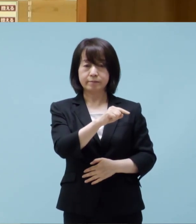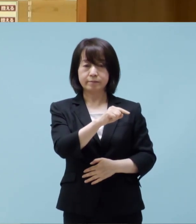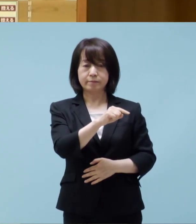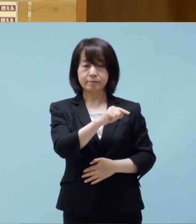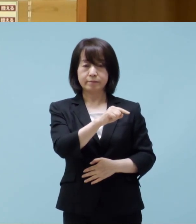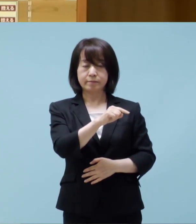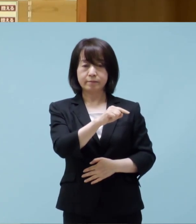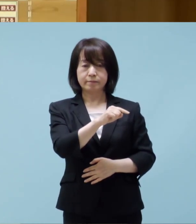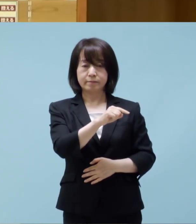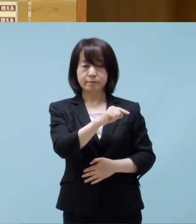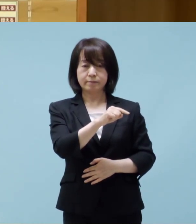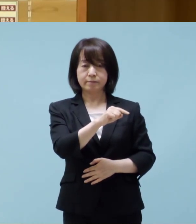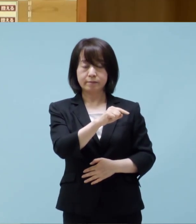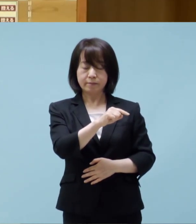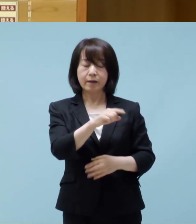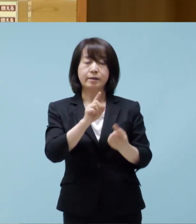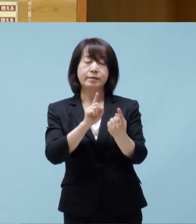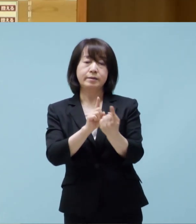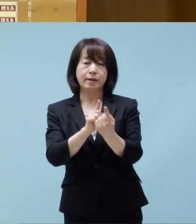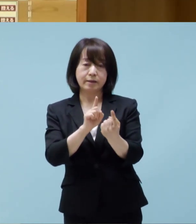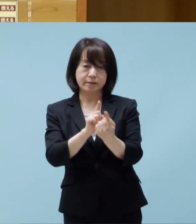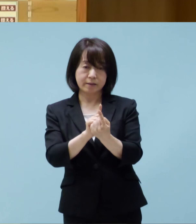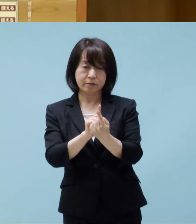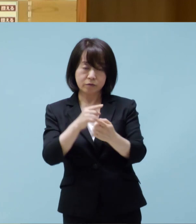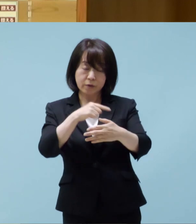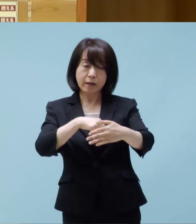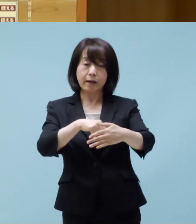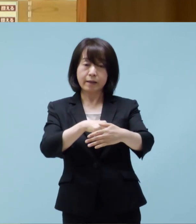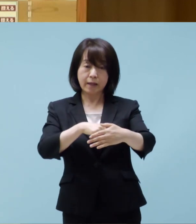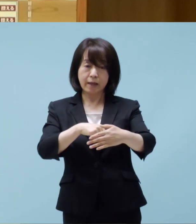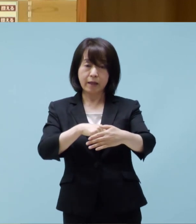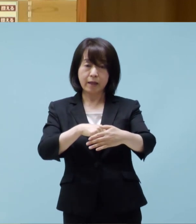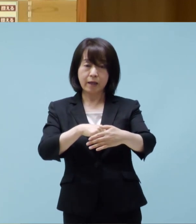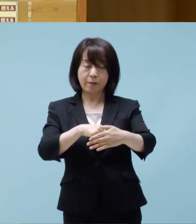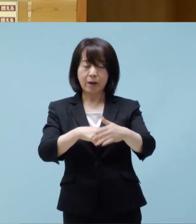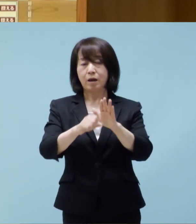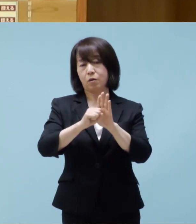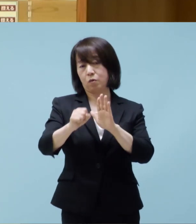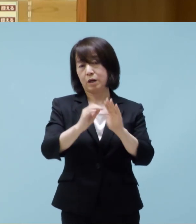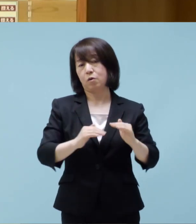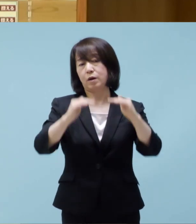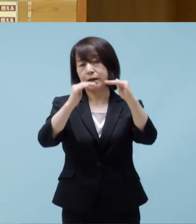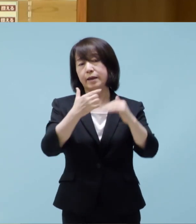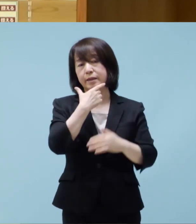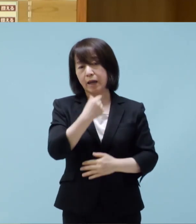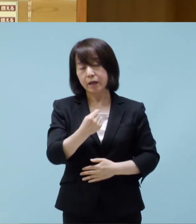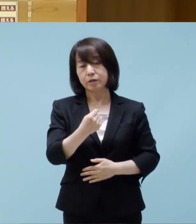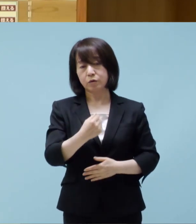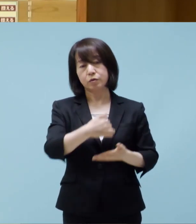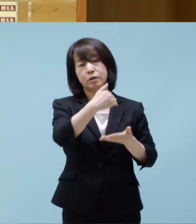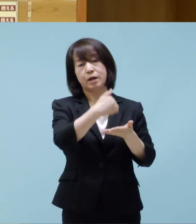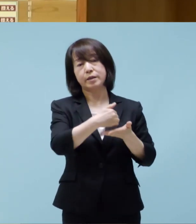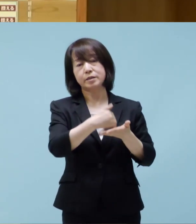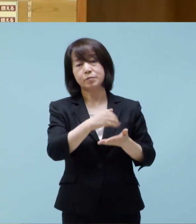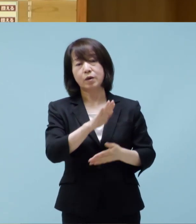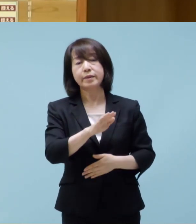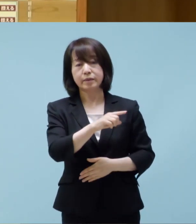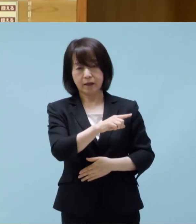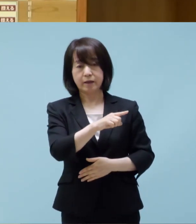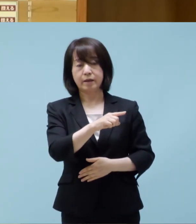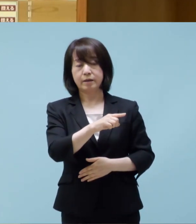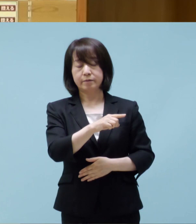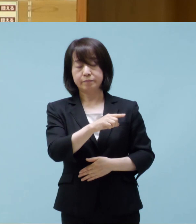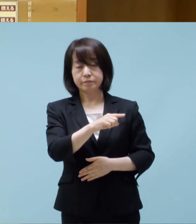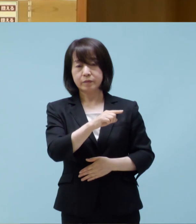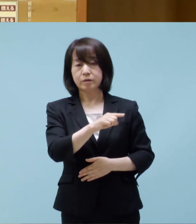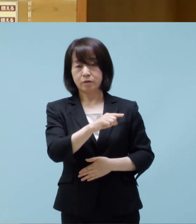そういった対策の中で実効性を上げさせていただきたいというお話などもありまして、そこはしっかり協